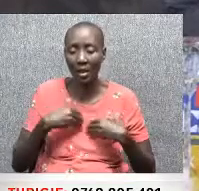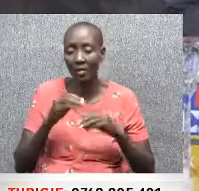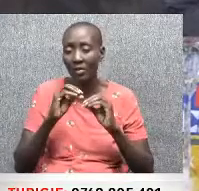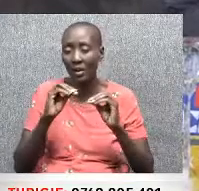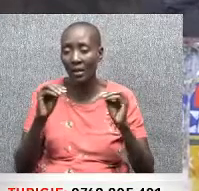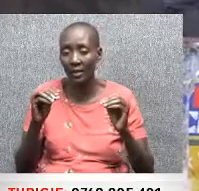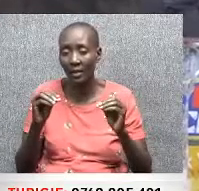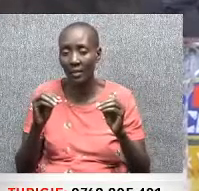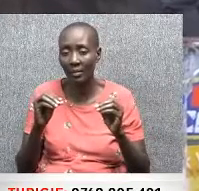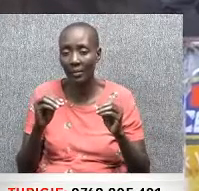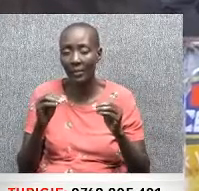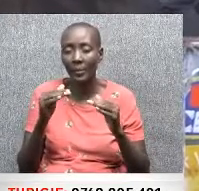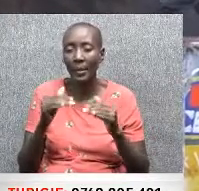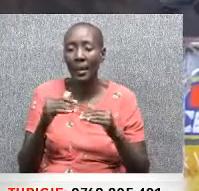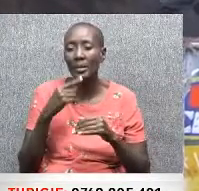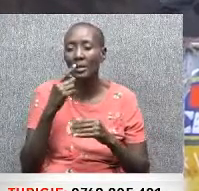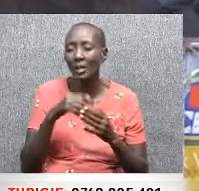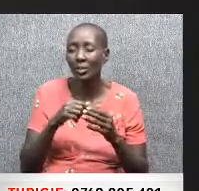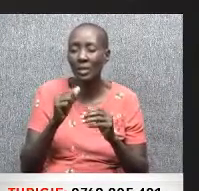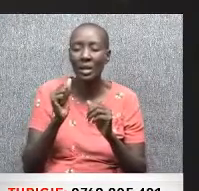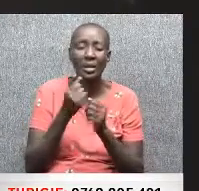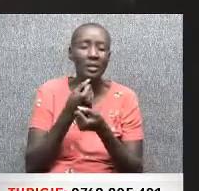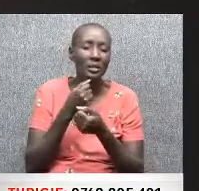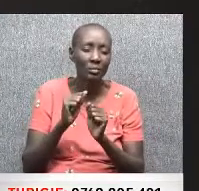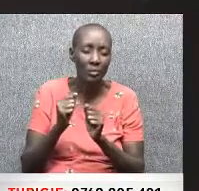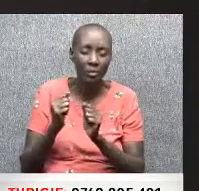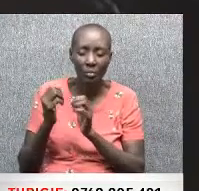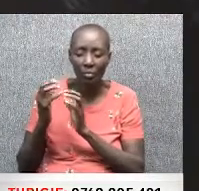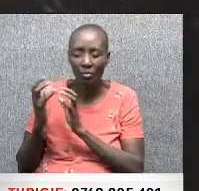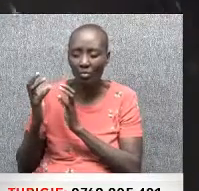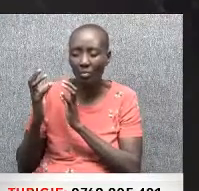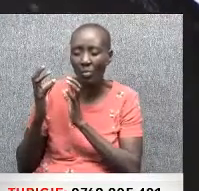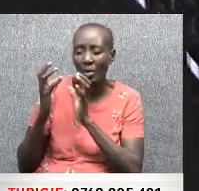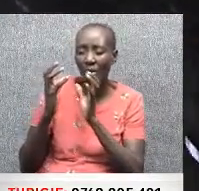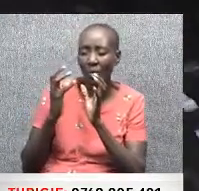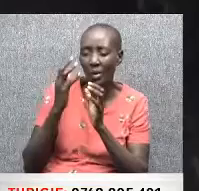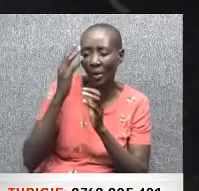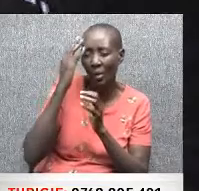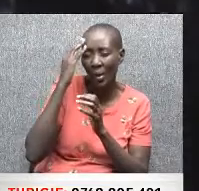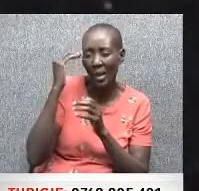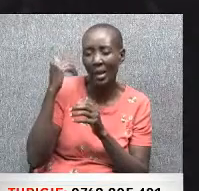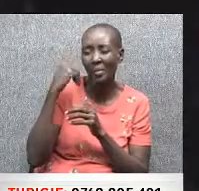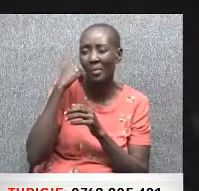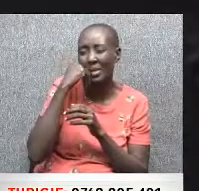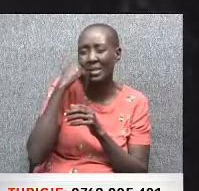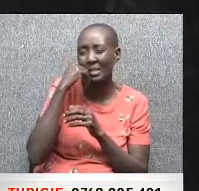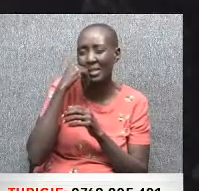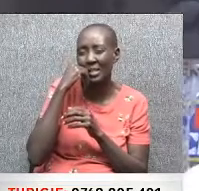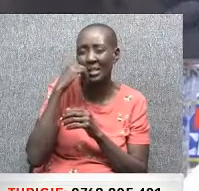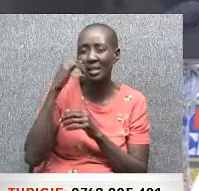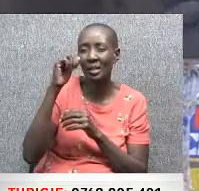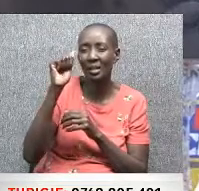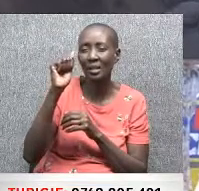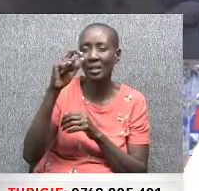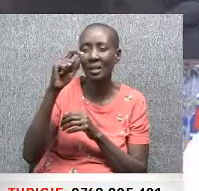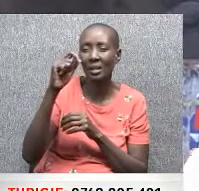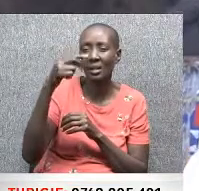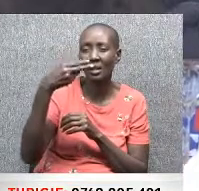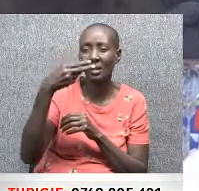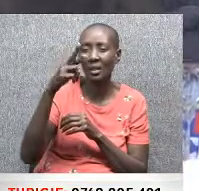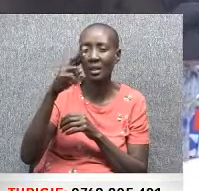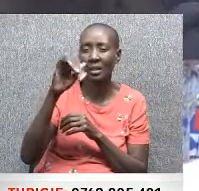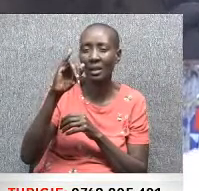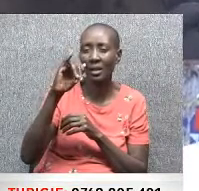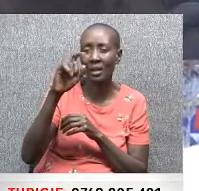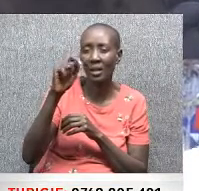Bi Mwangi kukiri hana uwezo wa kuyateka maji, kwani anaugua ugonjwa wa mgongo, yani arthritis. Mimi hata sina mtu ya